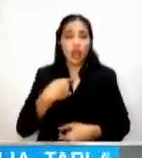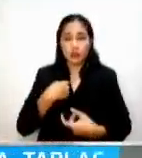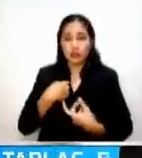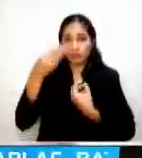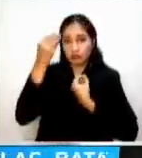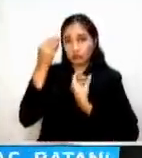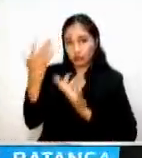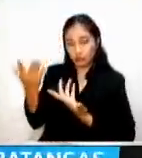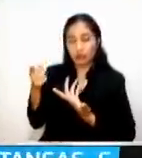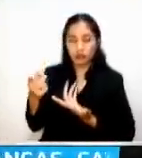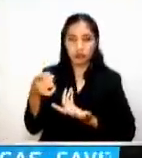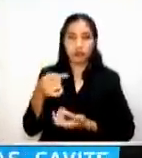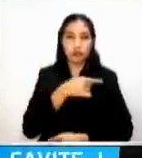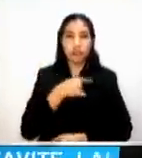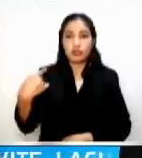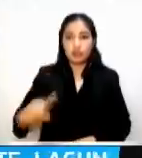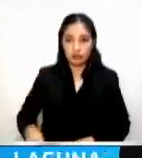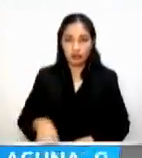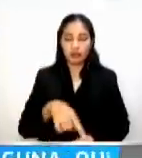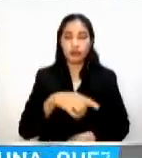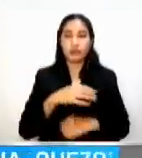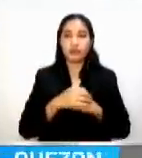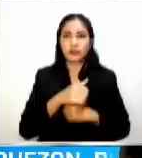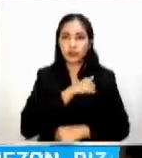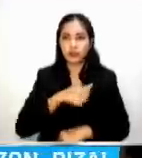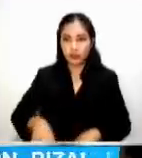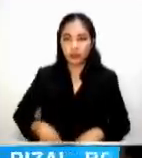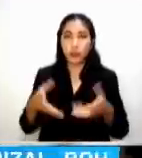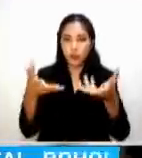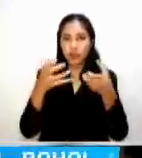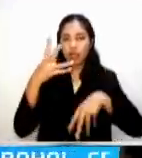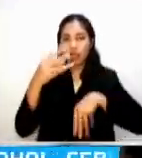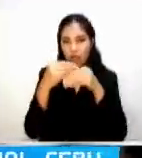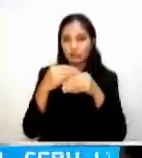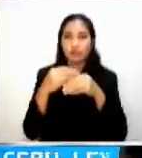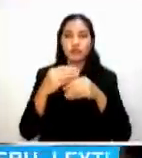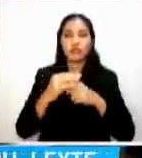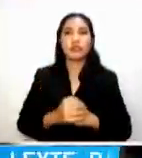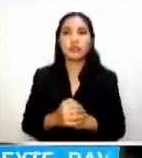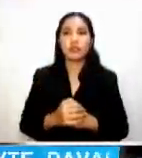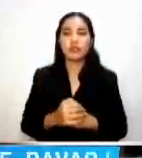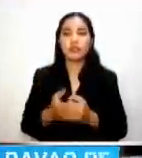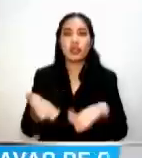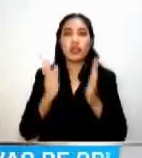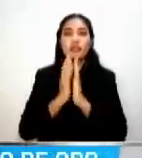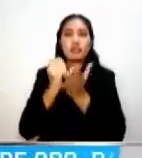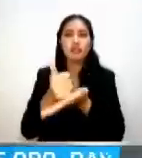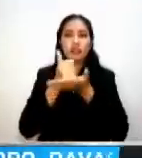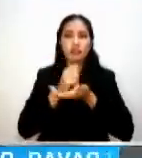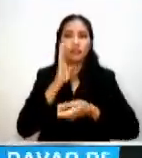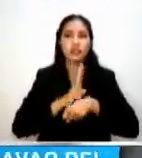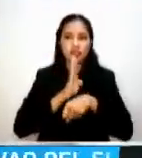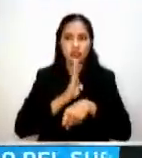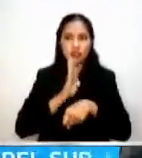that the Federation wants to import a million and not just half a million Sinovac. Hiningi na rin ni Roque ang tulong ng mga negosyanteng Chinoy para maging